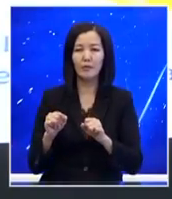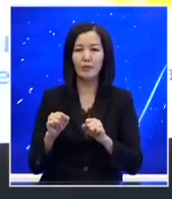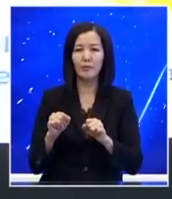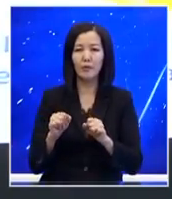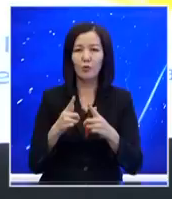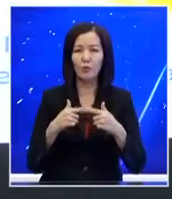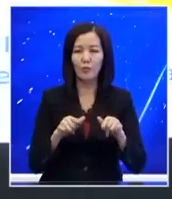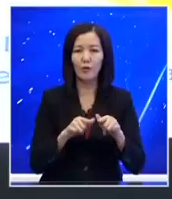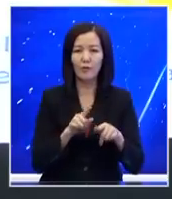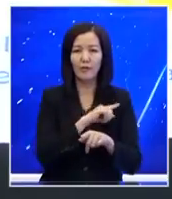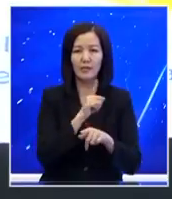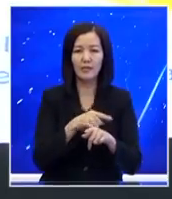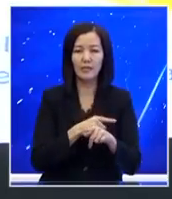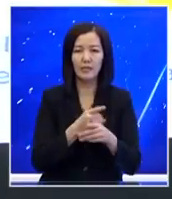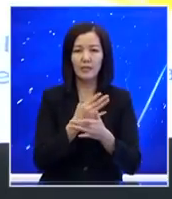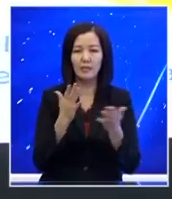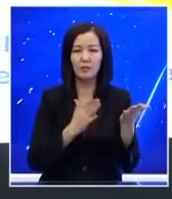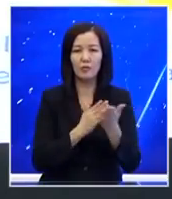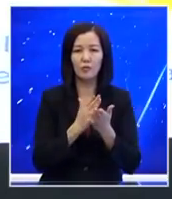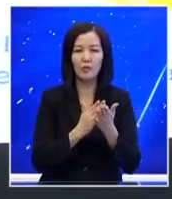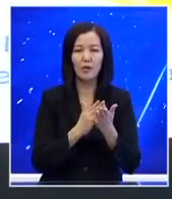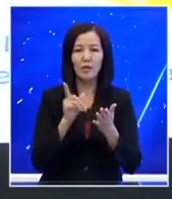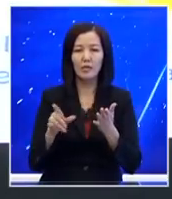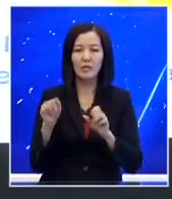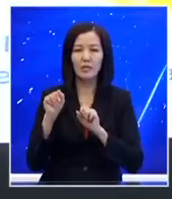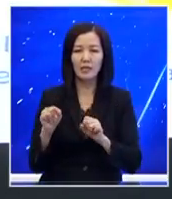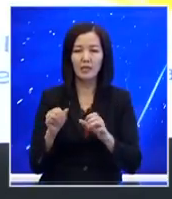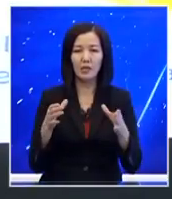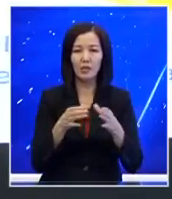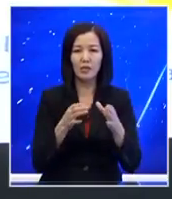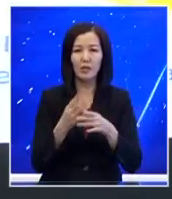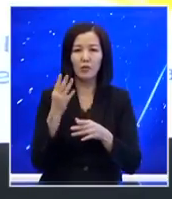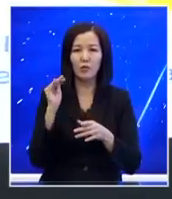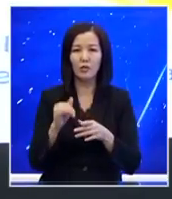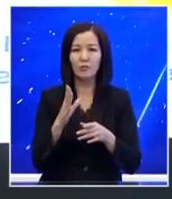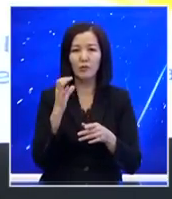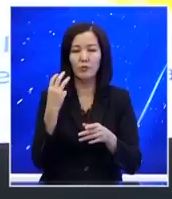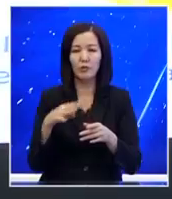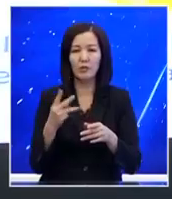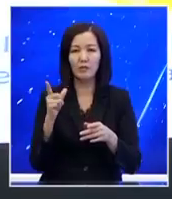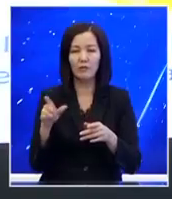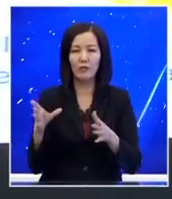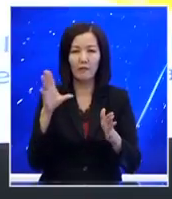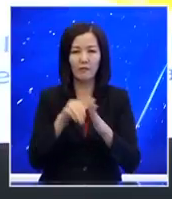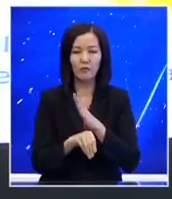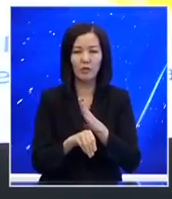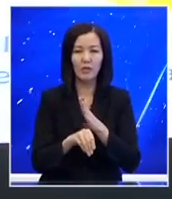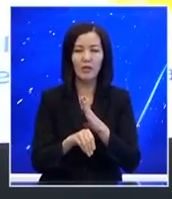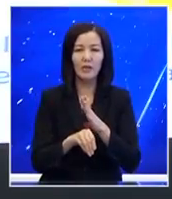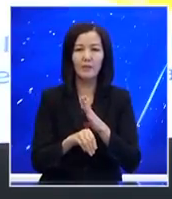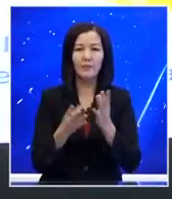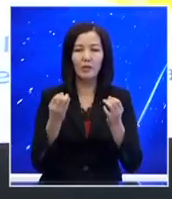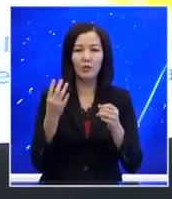создана группировка сил и средств служб гражданской защиты в количестве 3553 человек личного состава